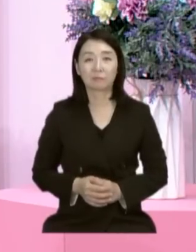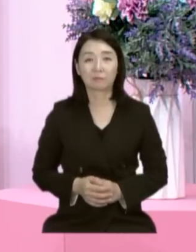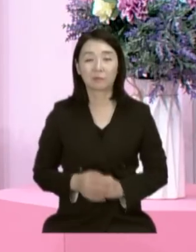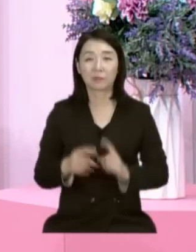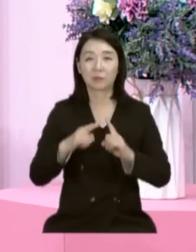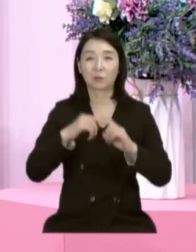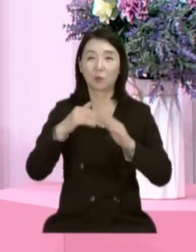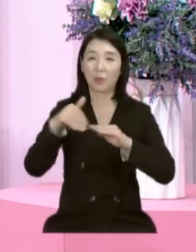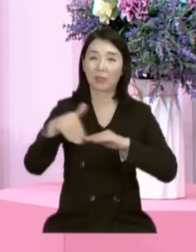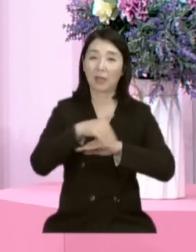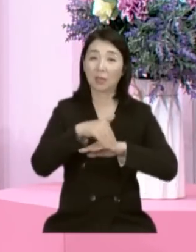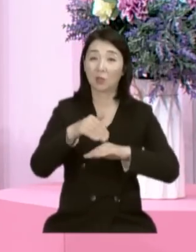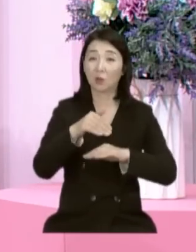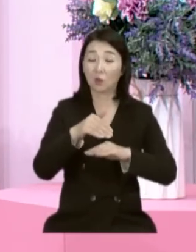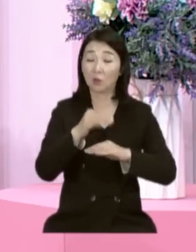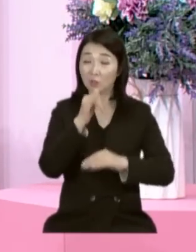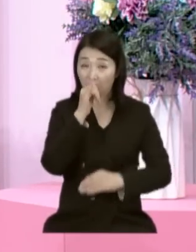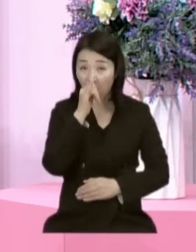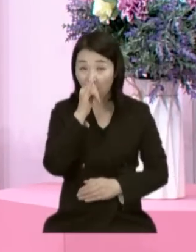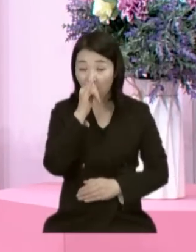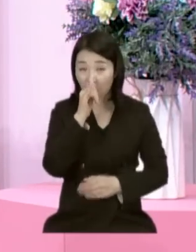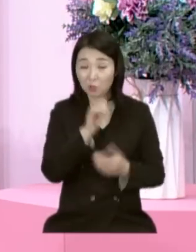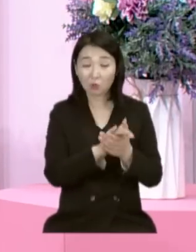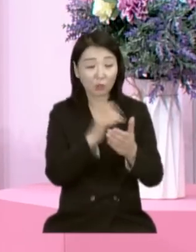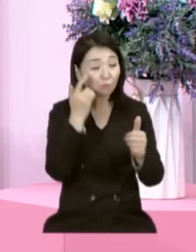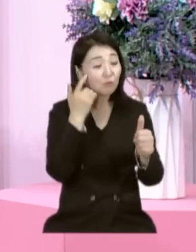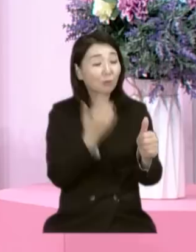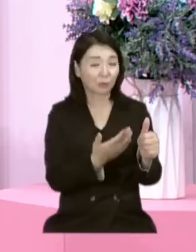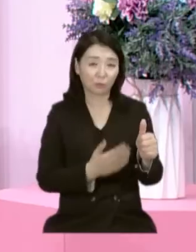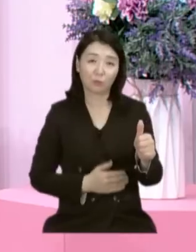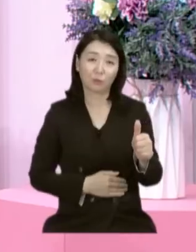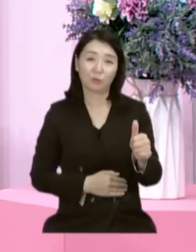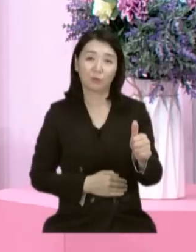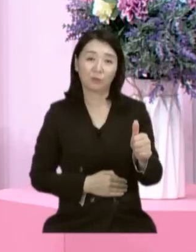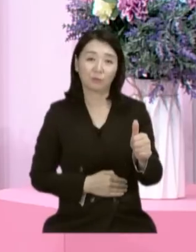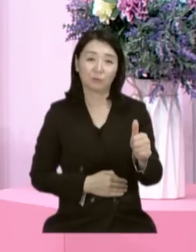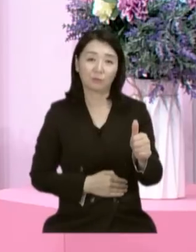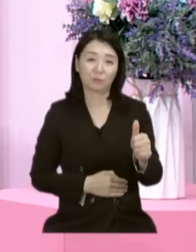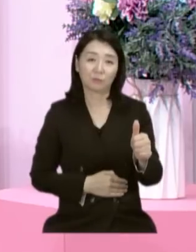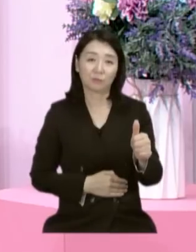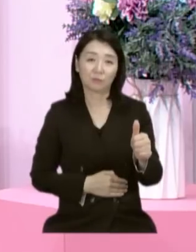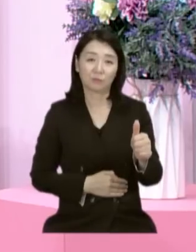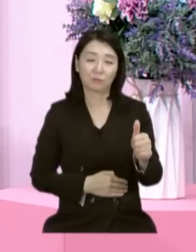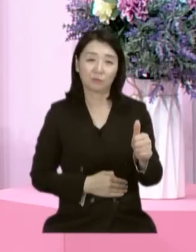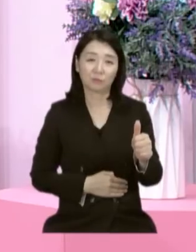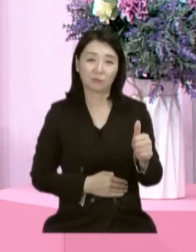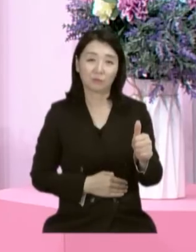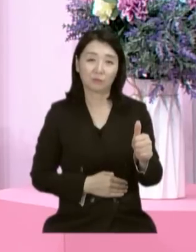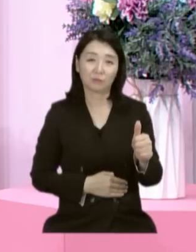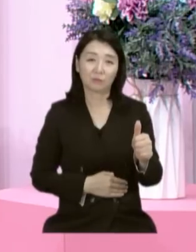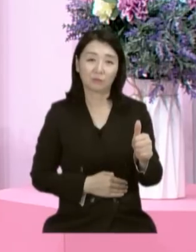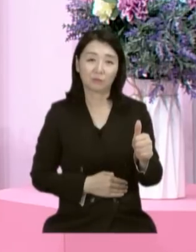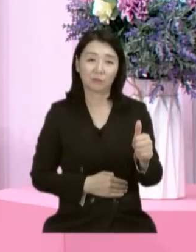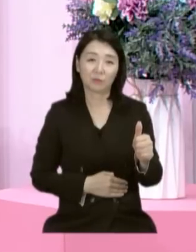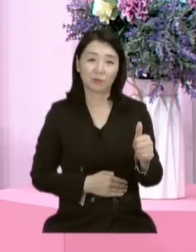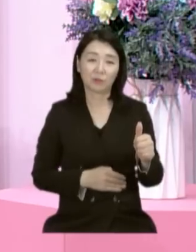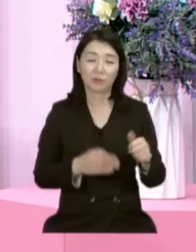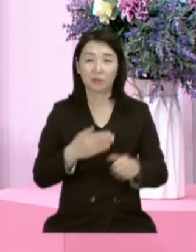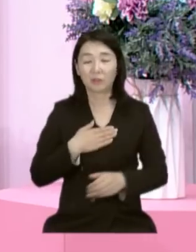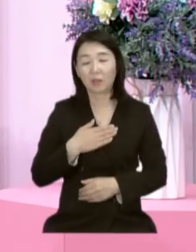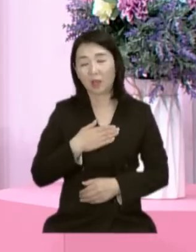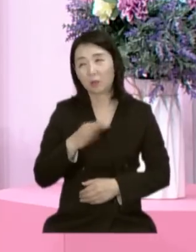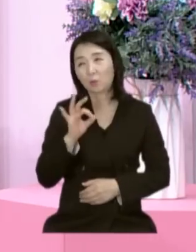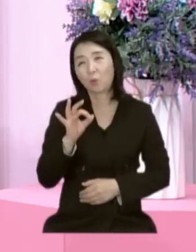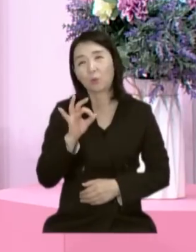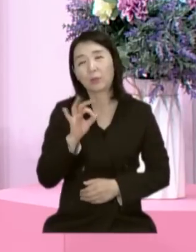이제 교회를 다니는 친구에게 넌지시 좀 물어봤죠. 저도 또 뭐 경제적으로도